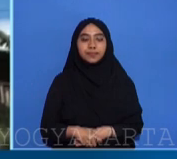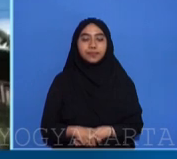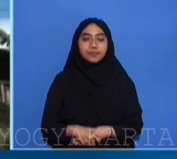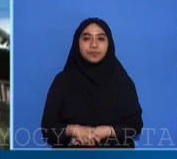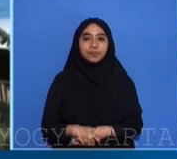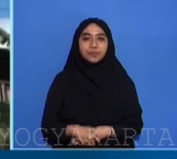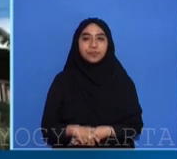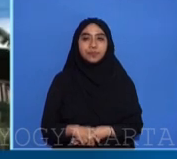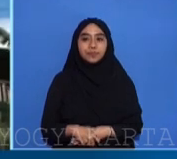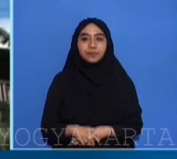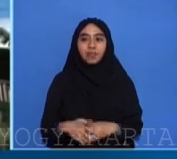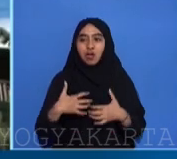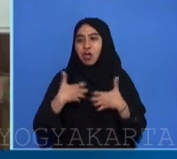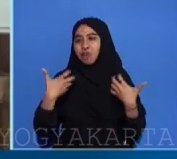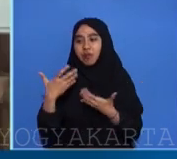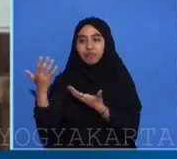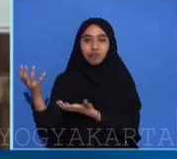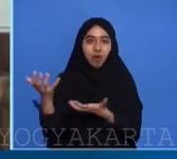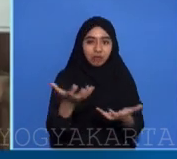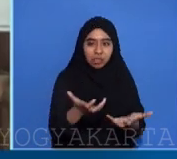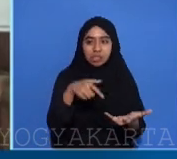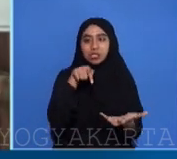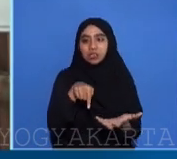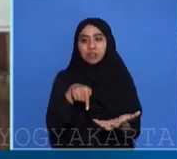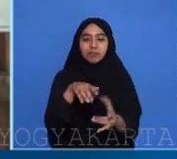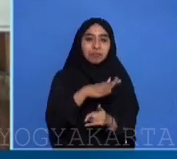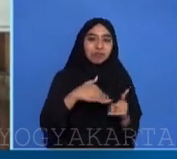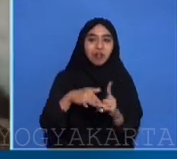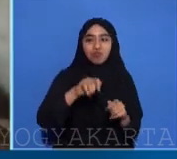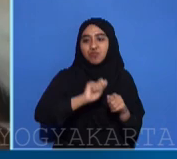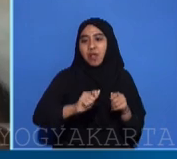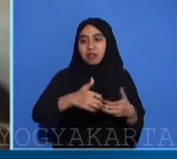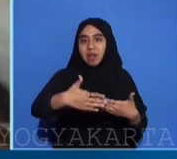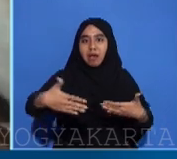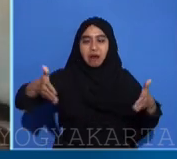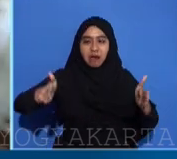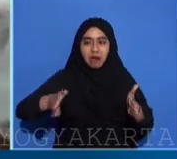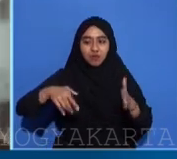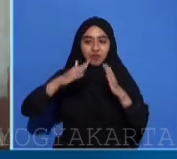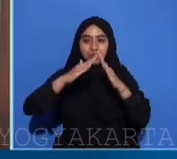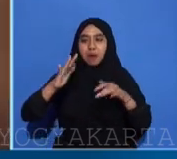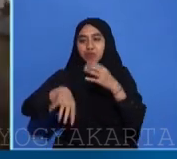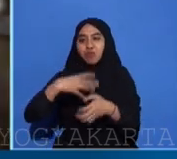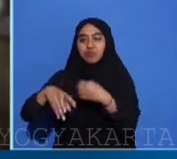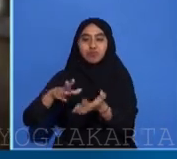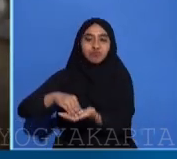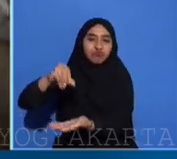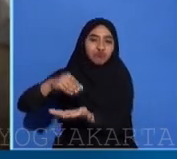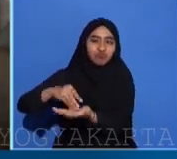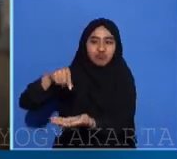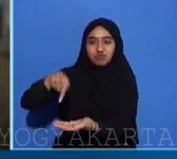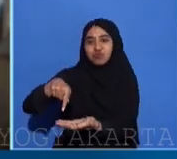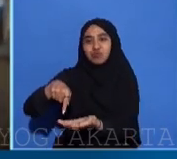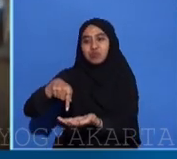selain memberikan hewan ternak para peternak mustahik juga dibuatkan kandang ternak dan rumah produksi kompos untuk kegiatan usaha